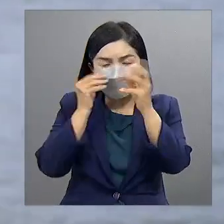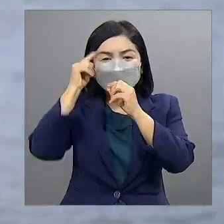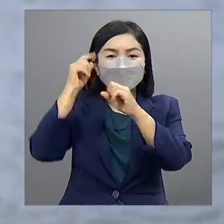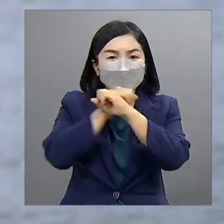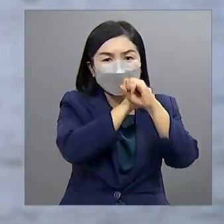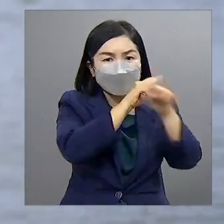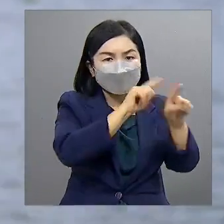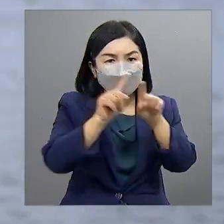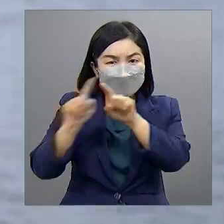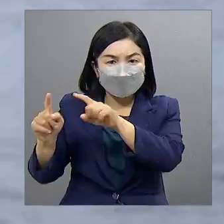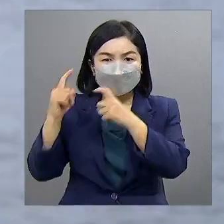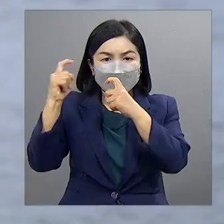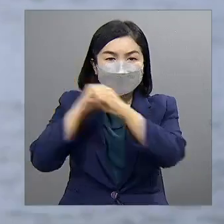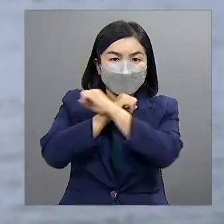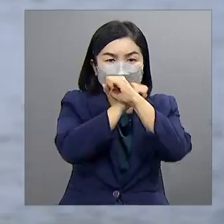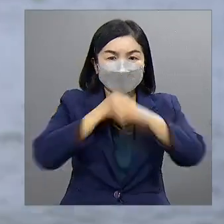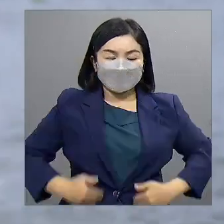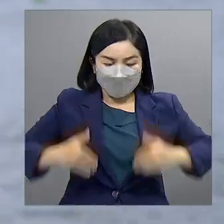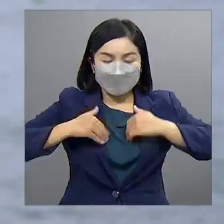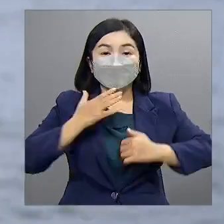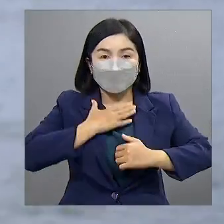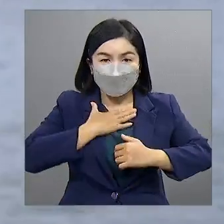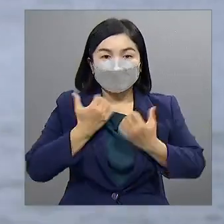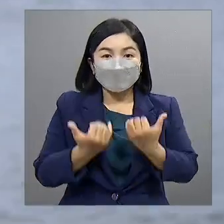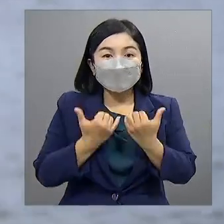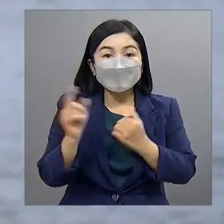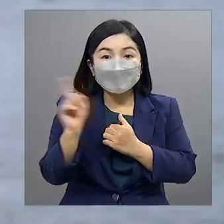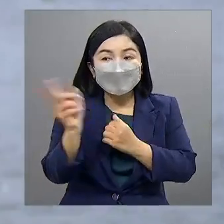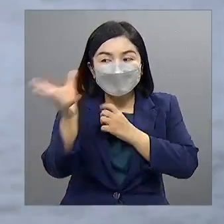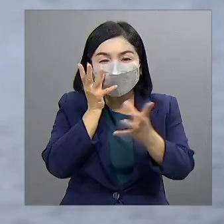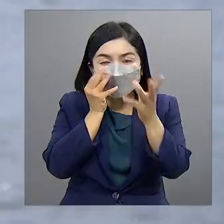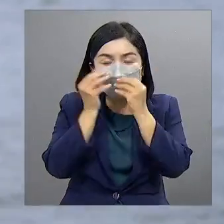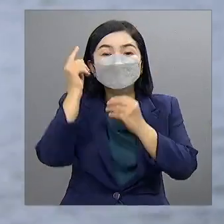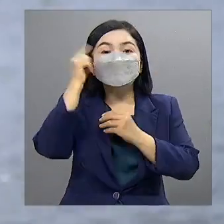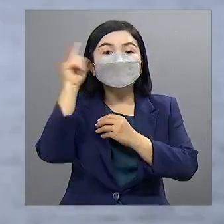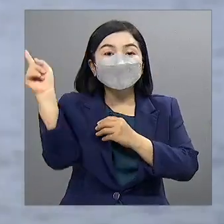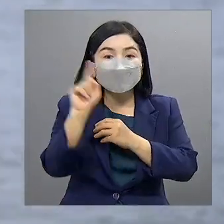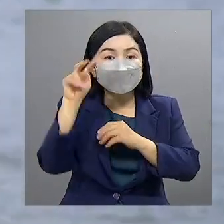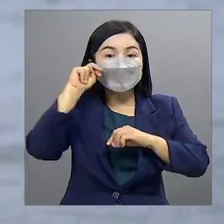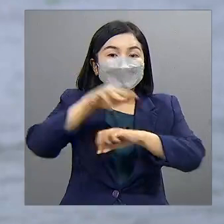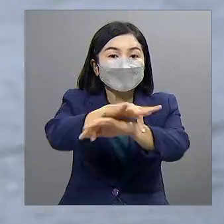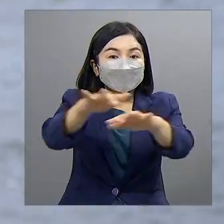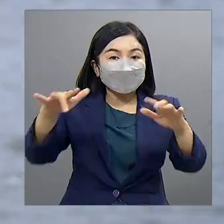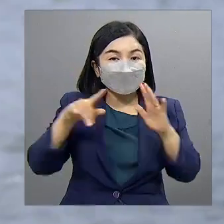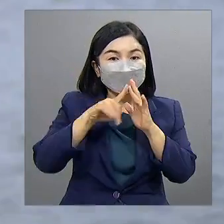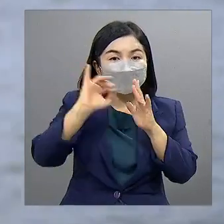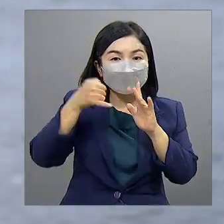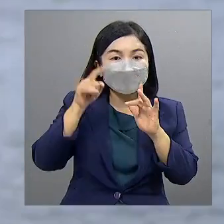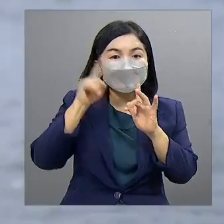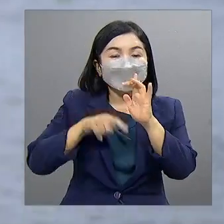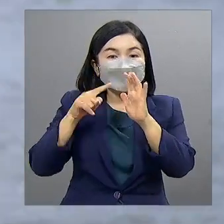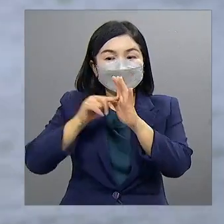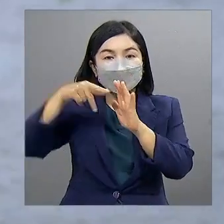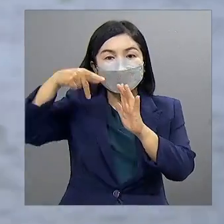างปลอดภัยรู้สู้ภัยในวันนี้ค่ะพาคุณผู้ชมมาที่บริเวณริมแม่น้ำเจ้าพระยานะคะเพื่อมาติดตามการทำงานของเจ้าหน้า